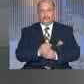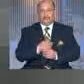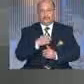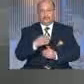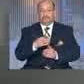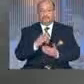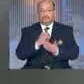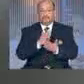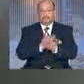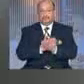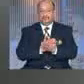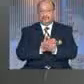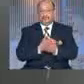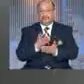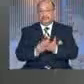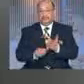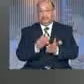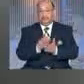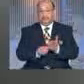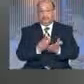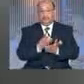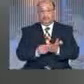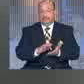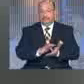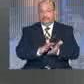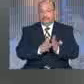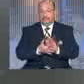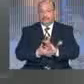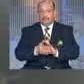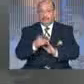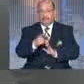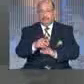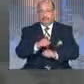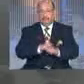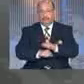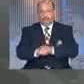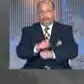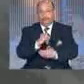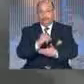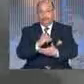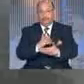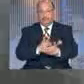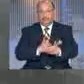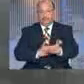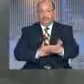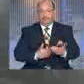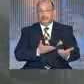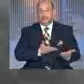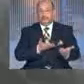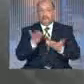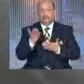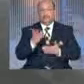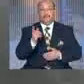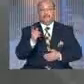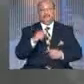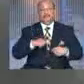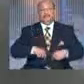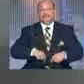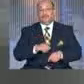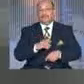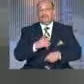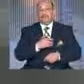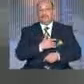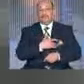من العمل. بطبيعة الحال معناها النقائص مرتبطة بهالتحولات هذه اللي شهدها المستشفى الجهوي